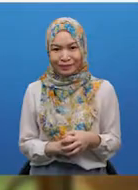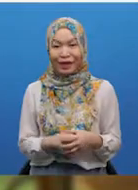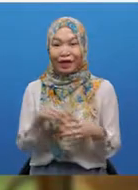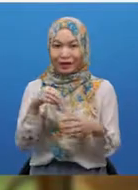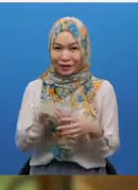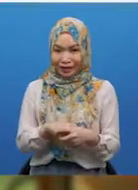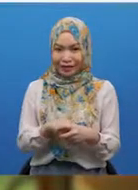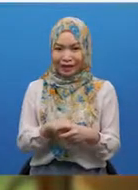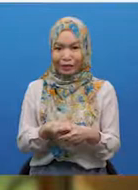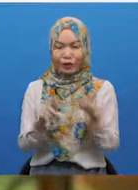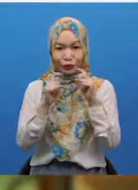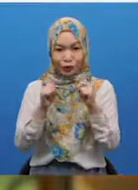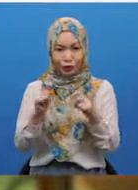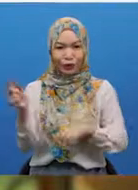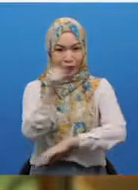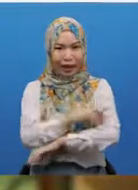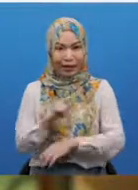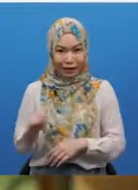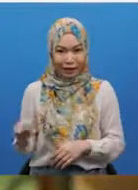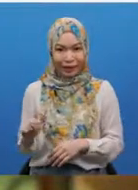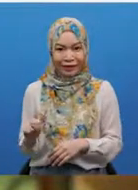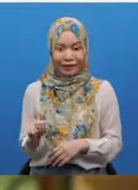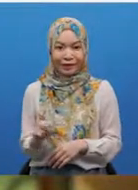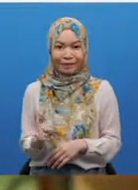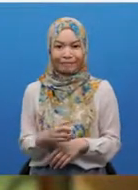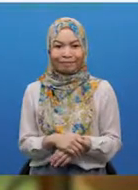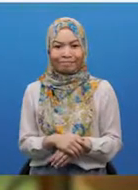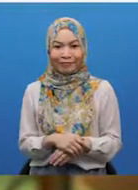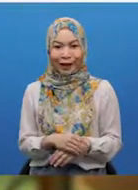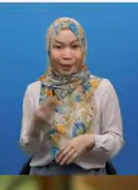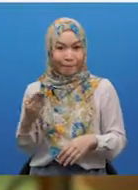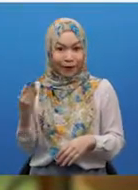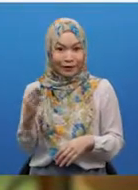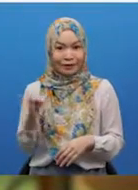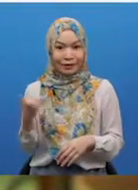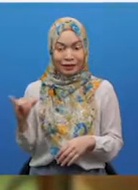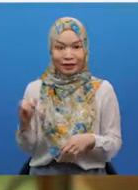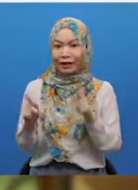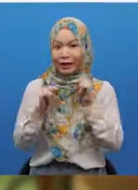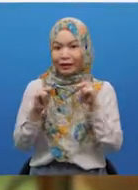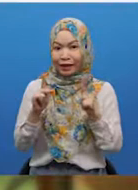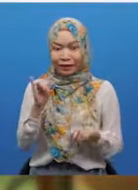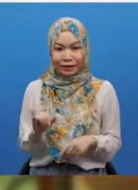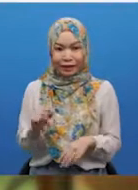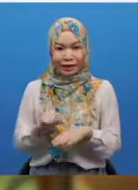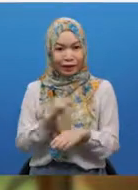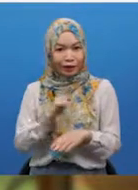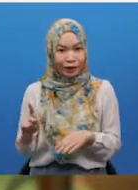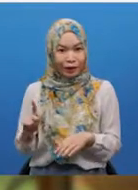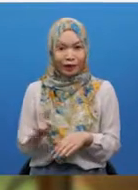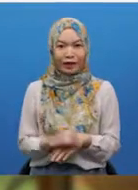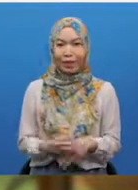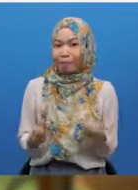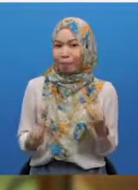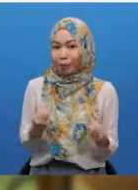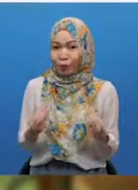Dalam pertuturan harian, sama ada kita sedari atau tanpa sedari, kata-kata yang diungkapkan